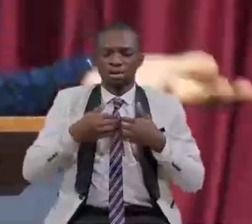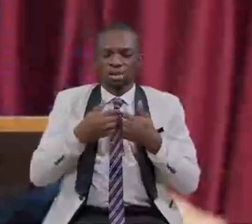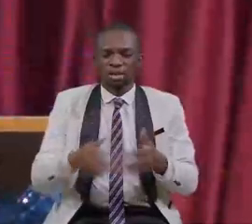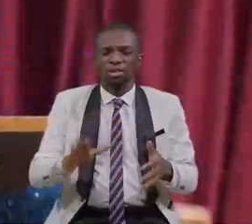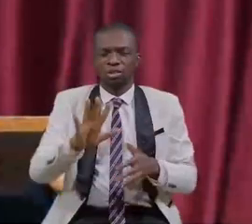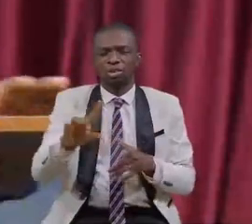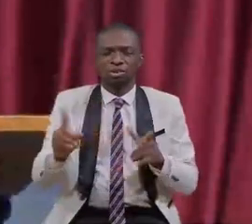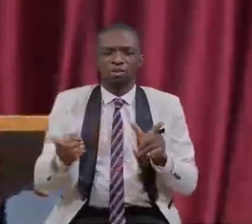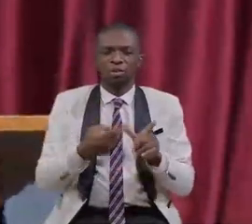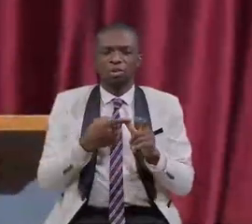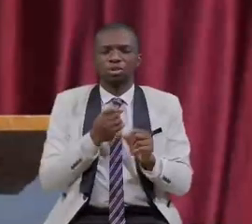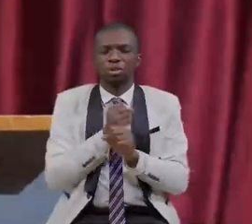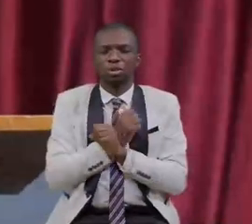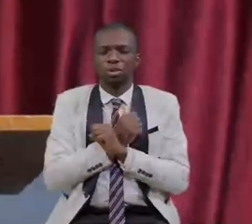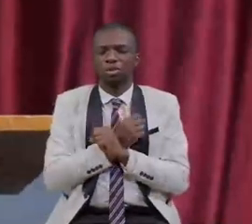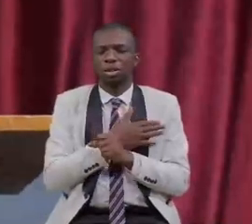dit, repens-toi.